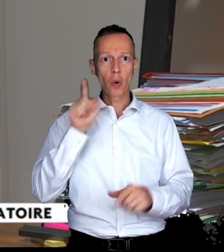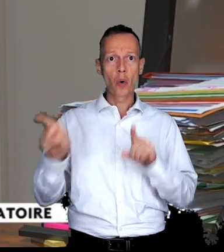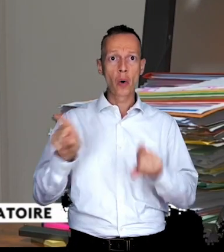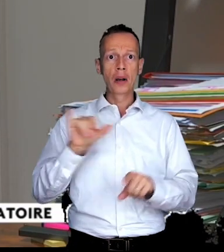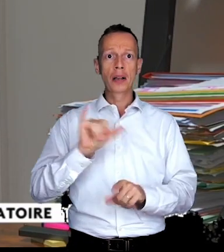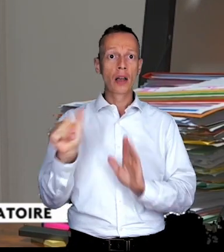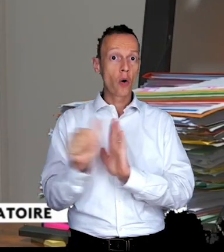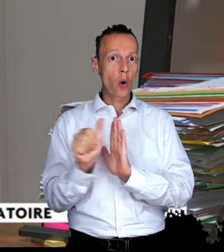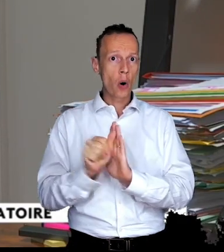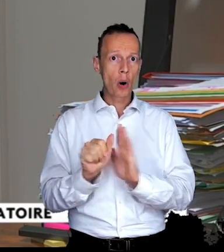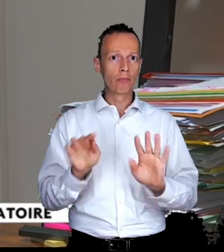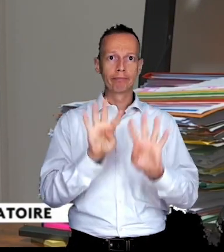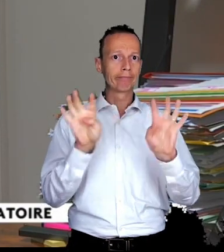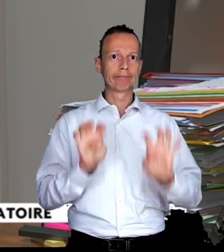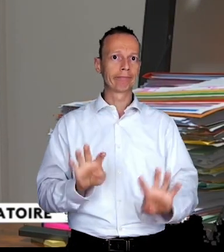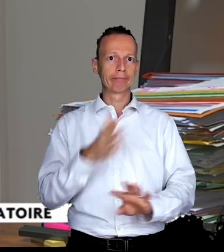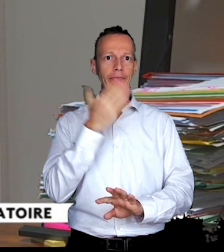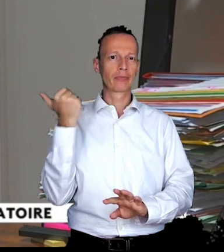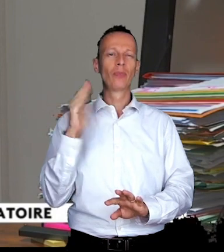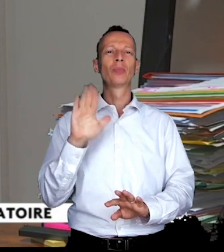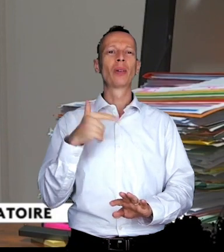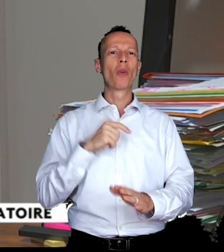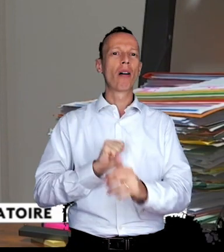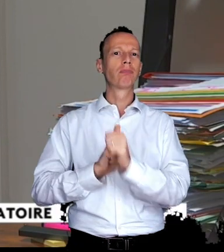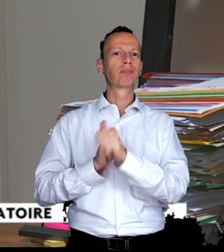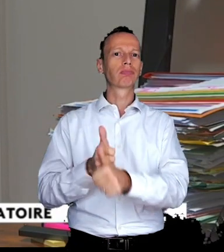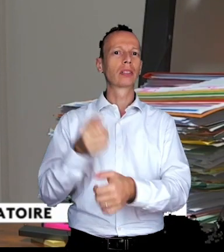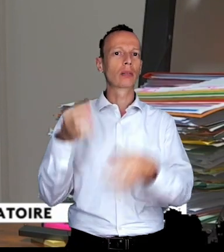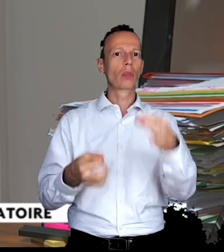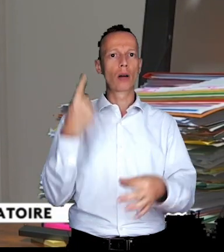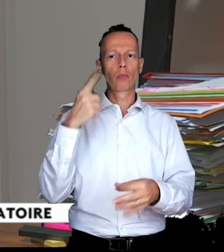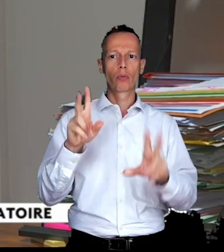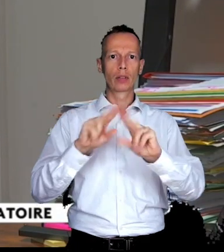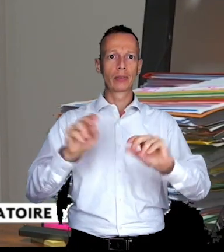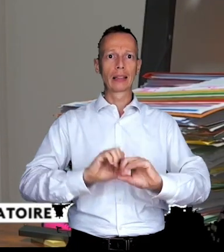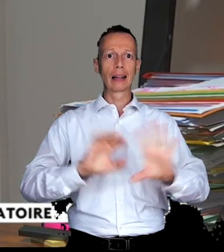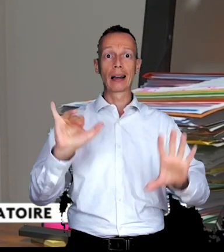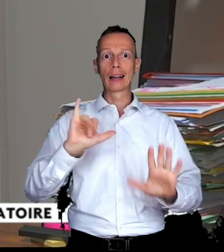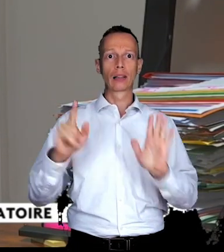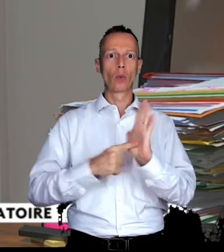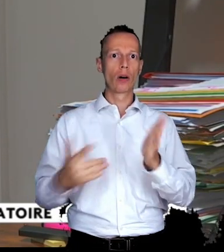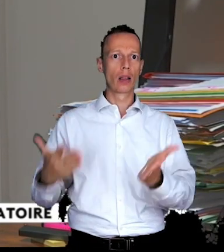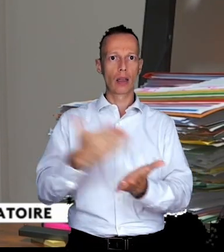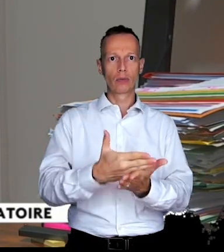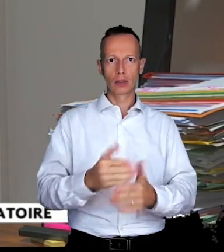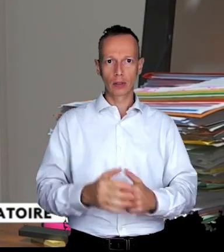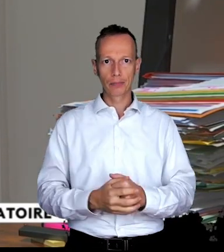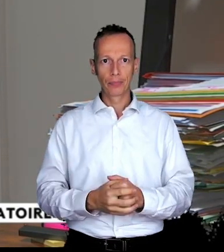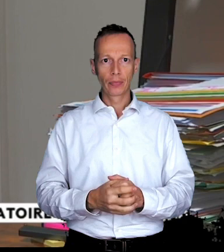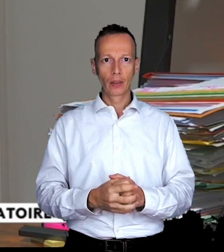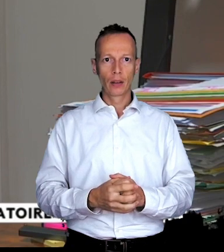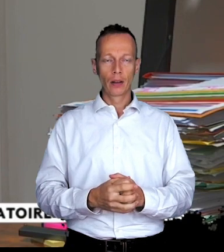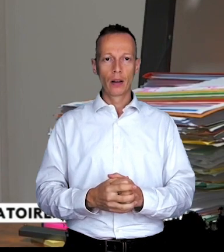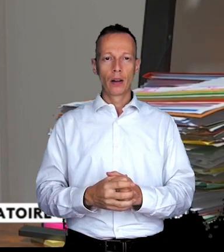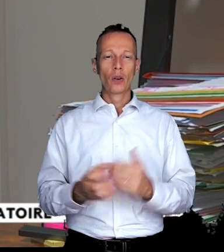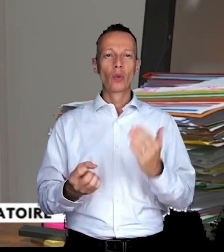différences. Et on voit bien que finalement, personne ne sait trop sur quel pied danser. Donc l'un des premiers objectifs très